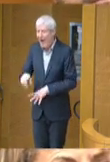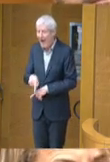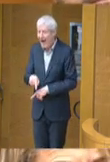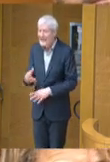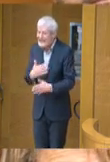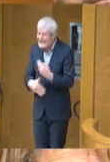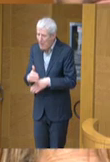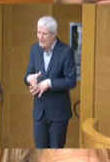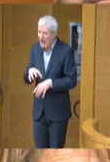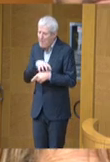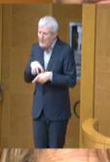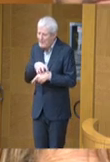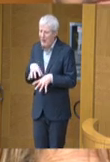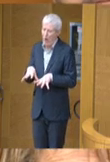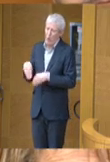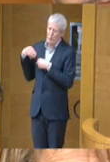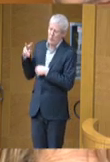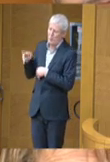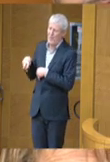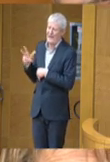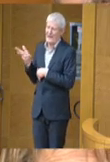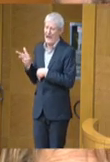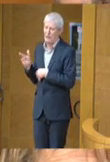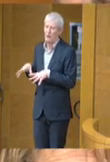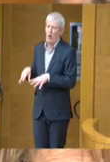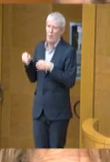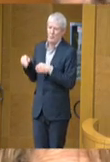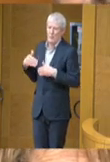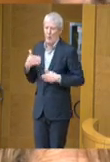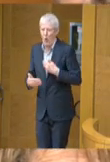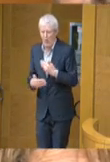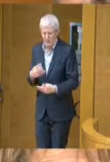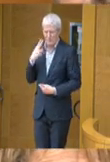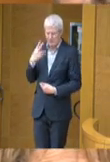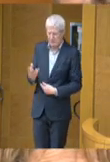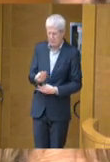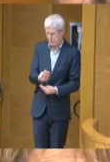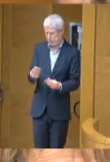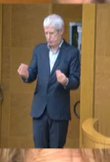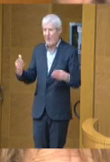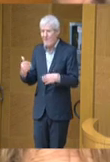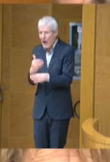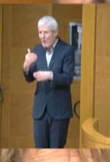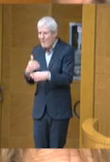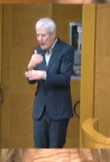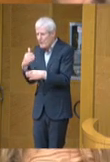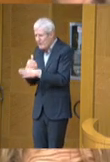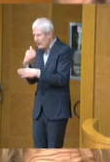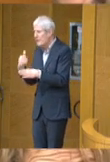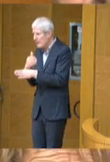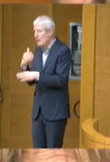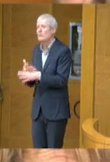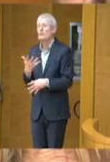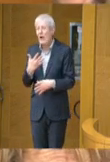a operare nel 2013, prendendo atto del numero significativo di feriti con